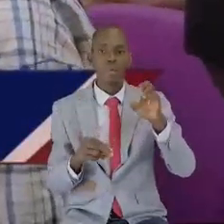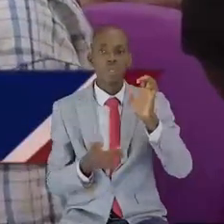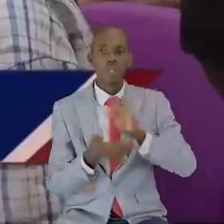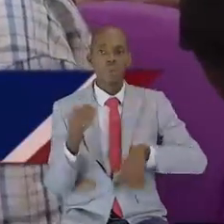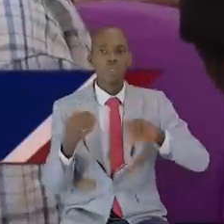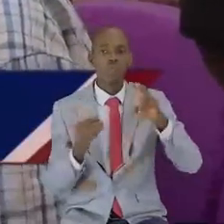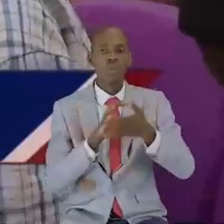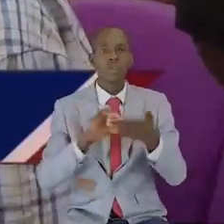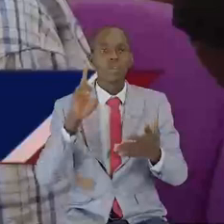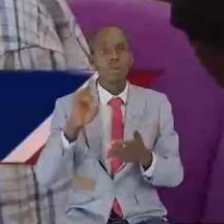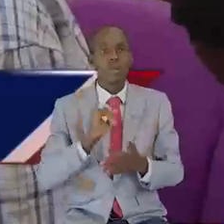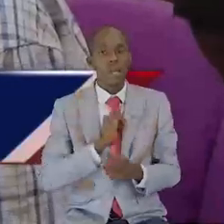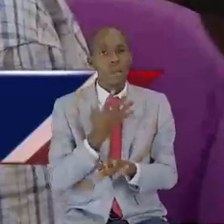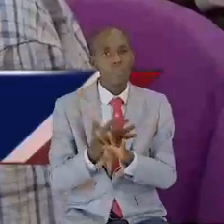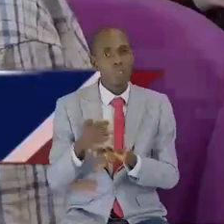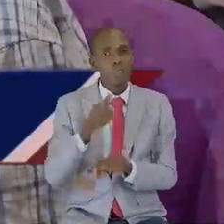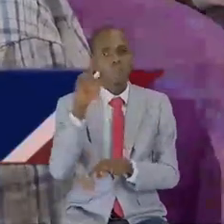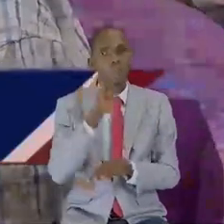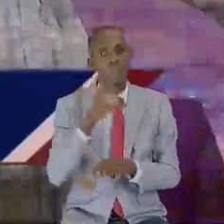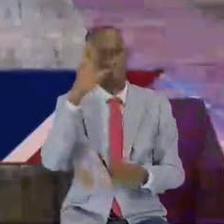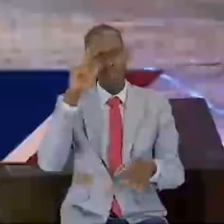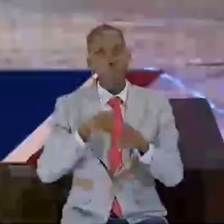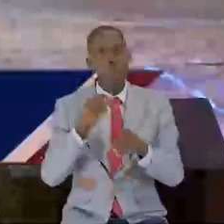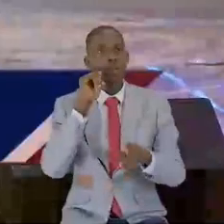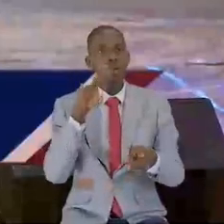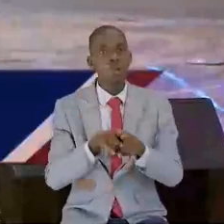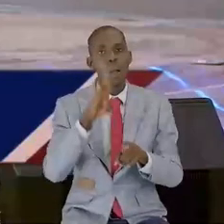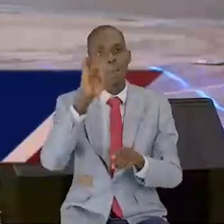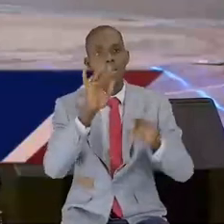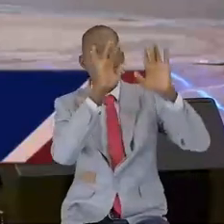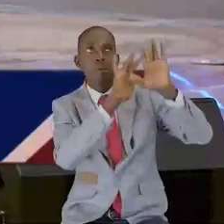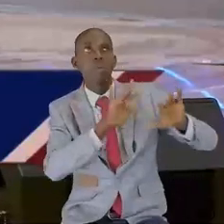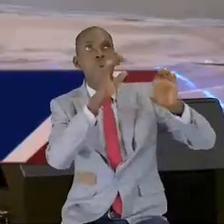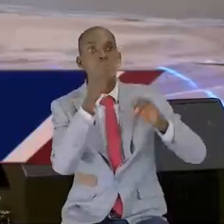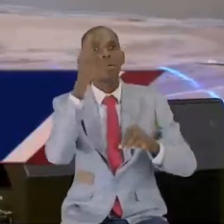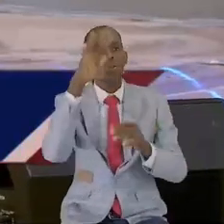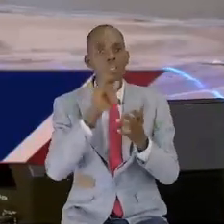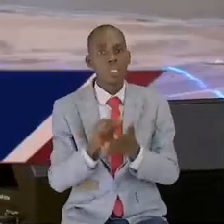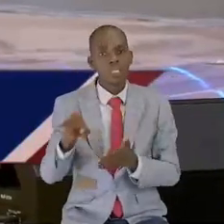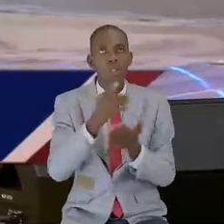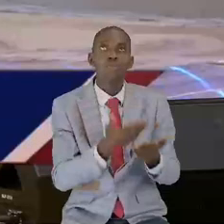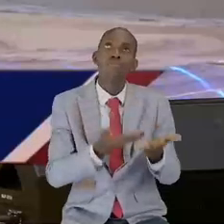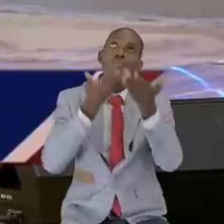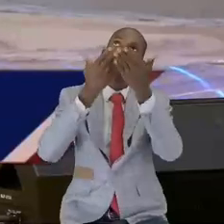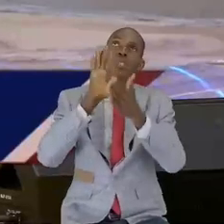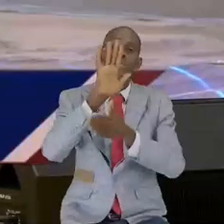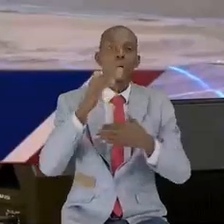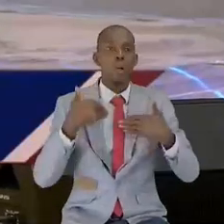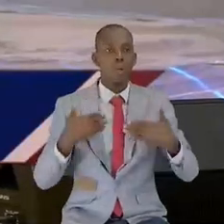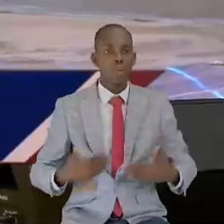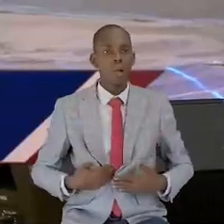Romains 12, 1. Je vous exhorte donc, frères, par les compassions de Dieu, à offrir vos corps comme un sacrifice